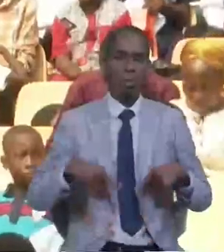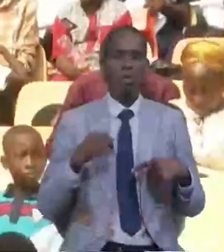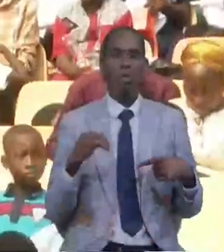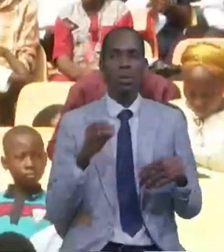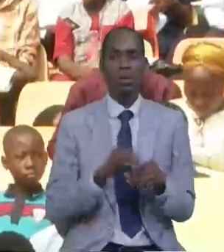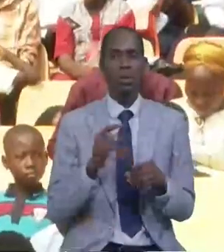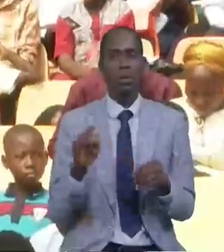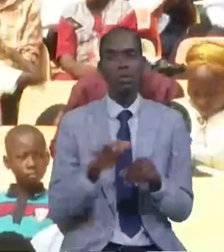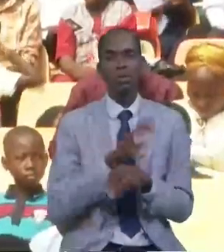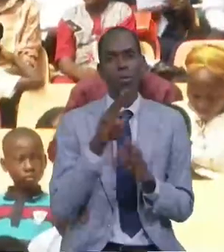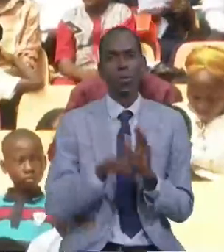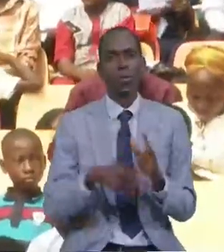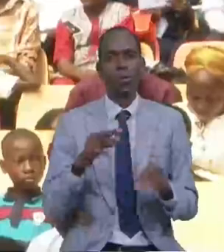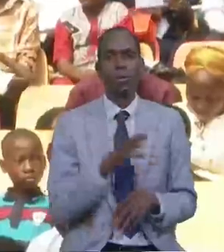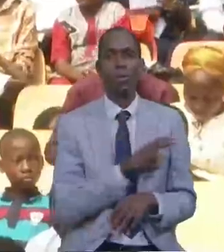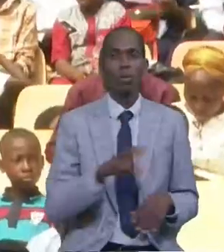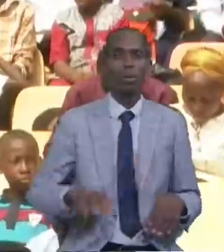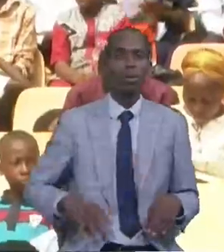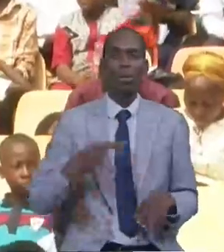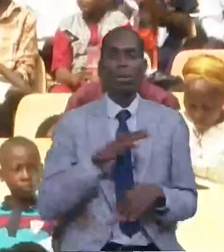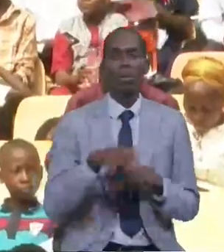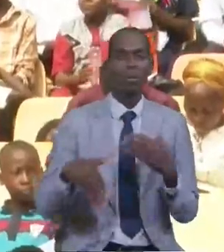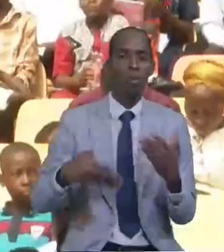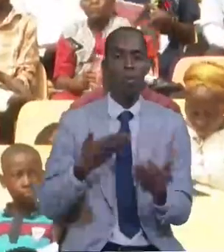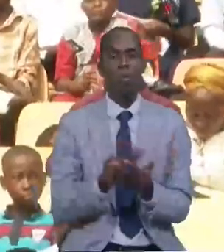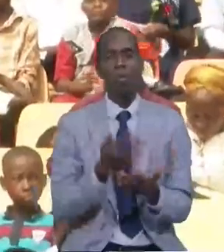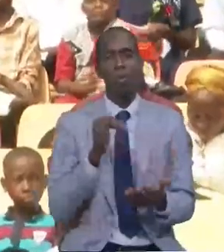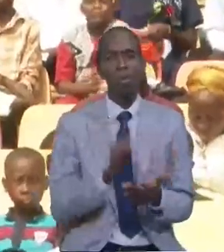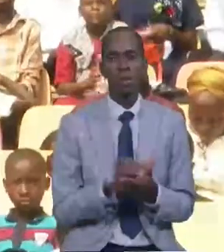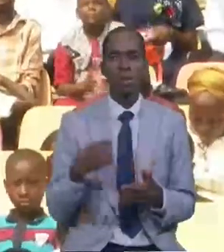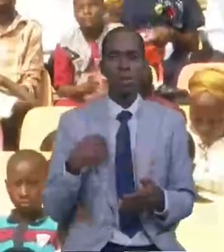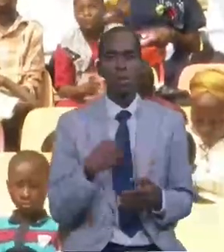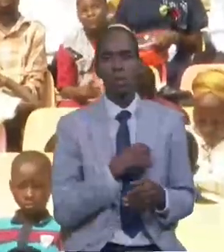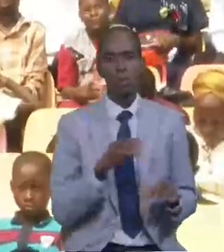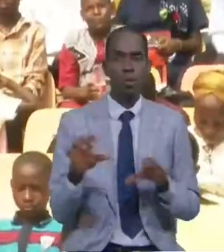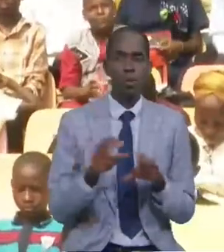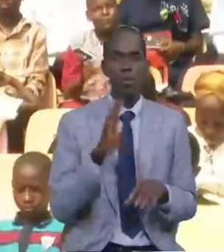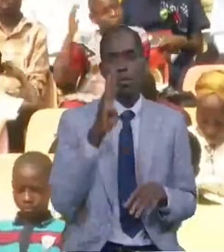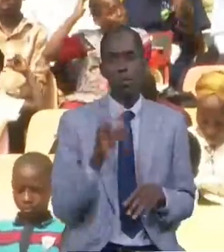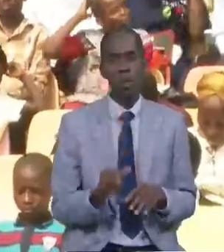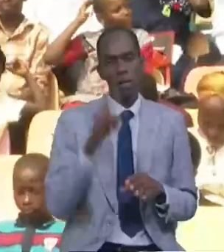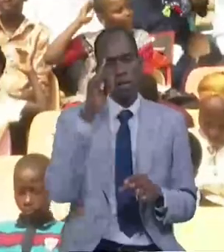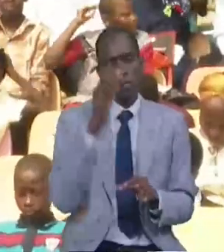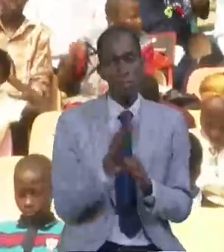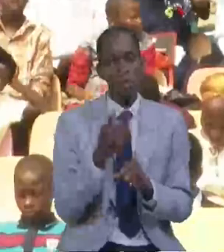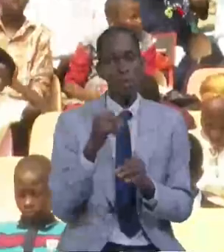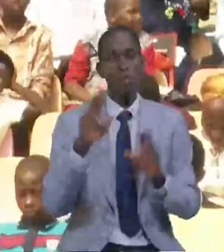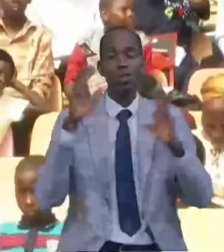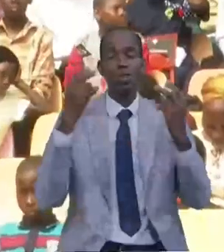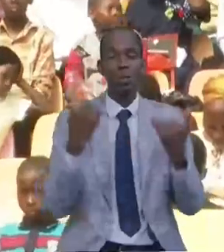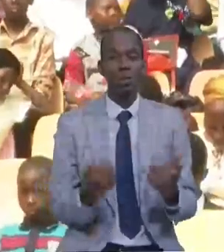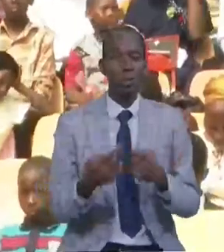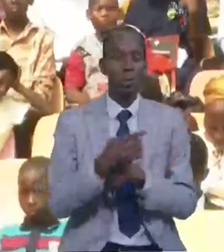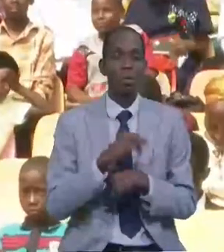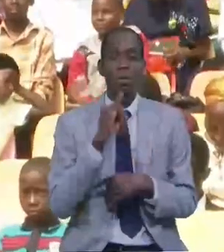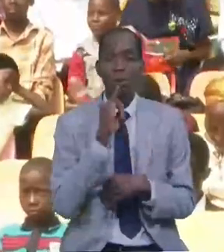par la foi. Le message du jour est intitulé « Vivre dans la plénitude de Christ par